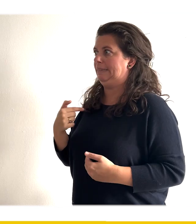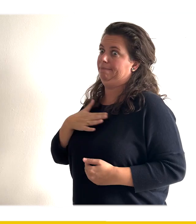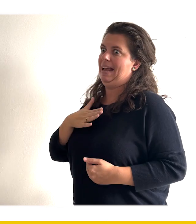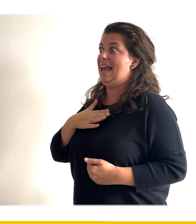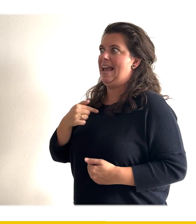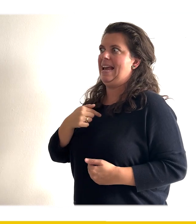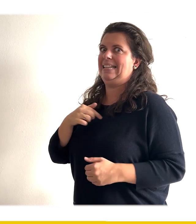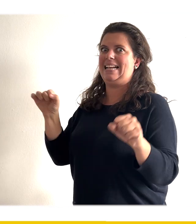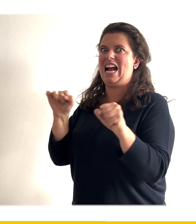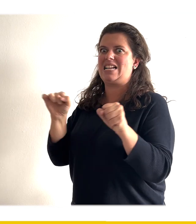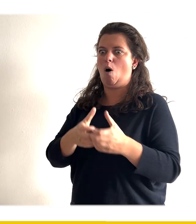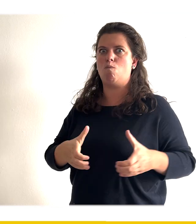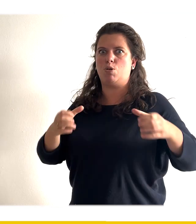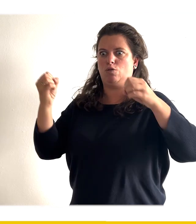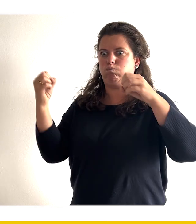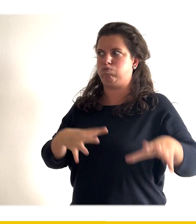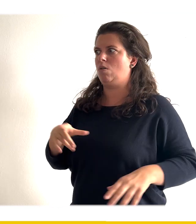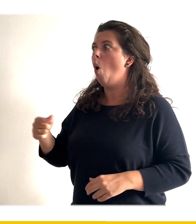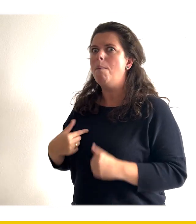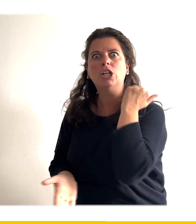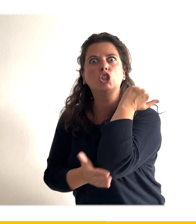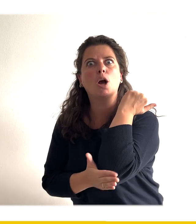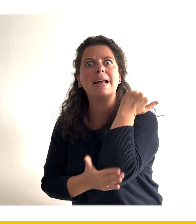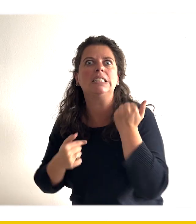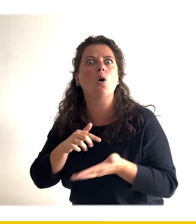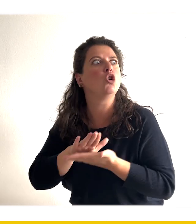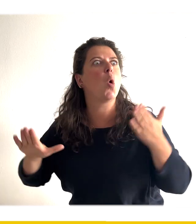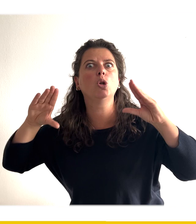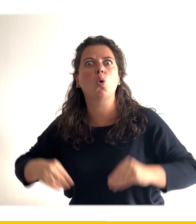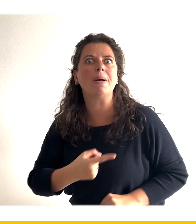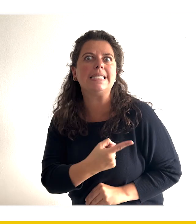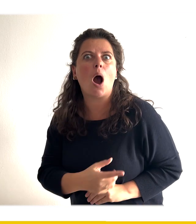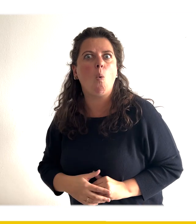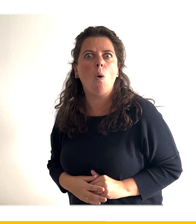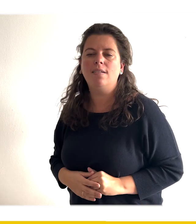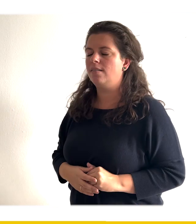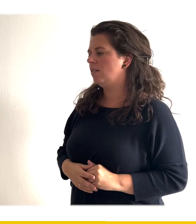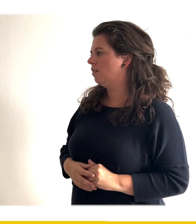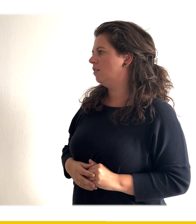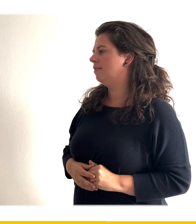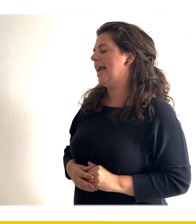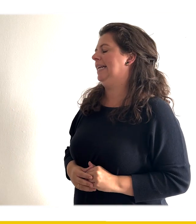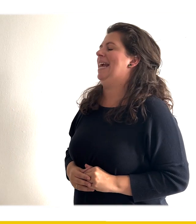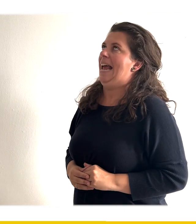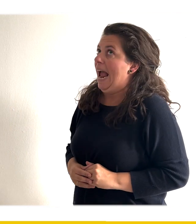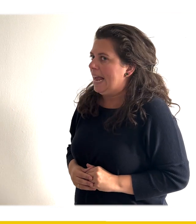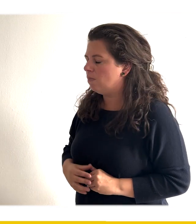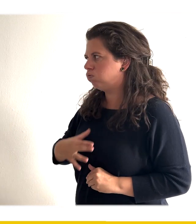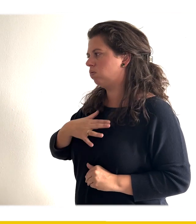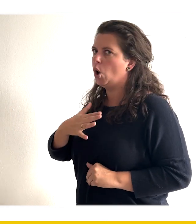gegooid. Nee, maar Sophie, dat is echt heel gemeen. Dat zou ik echt nooit doen, hoor. Nee. Nee, gelukkig niet,